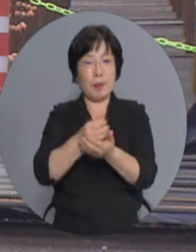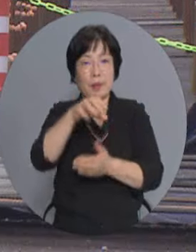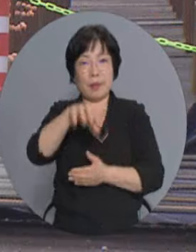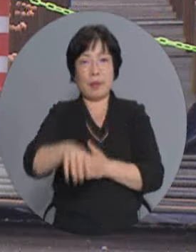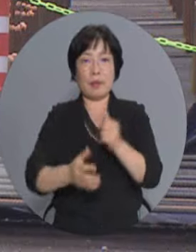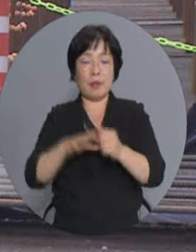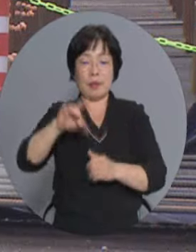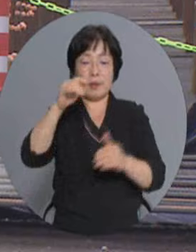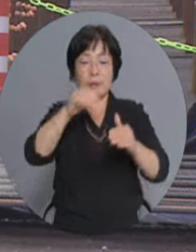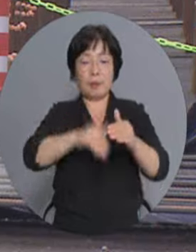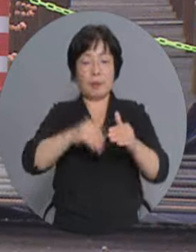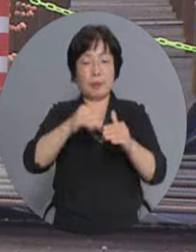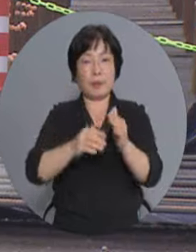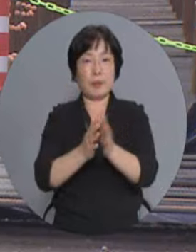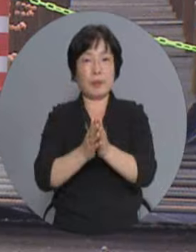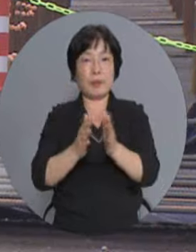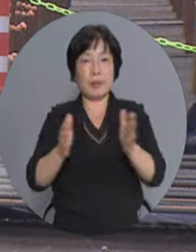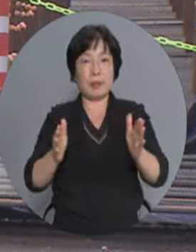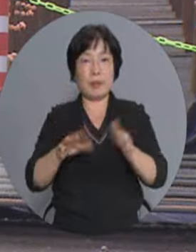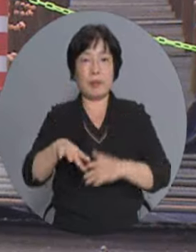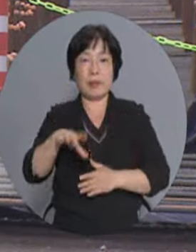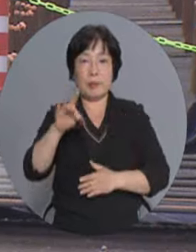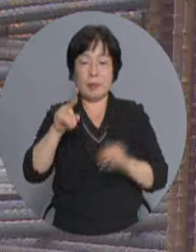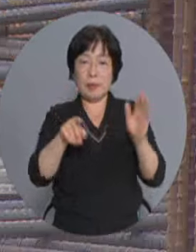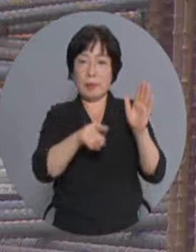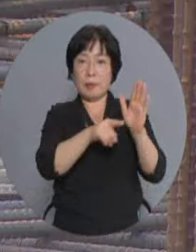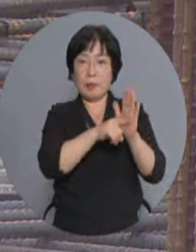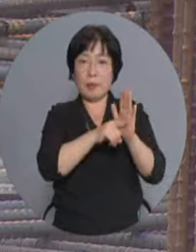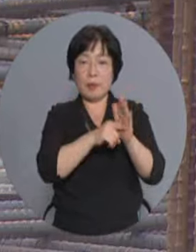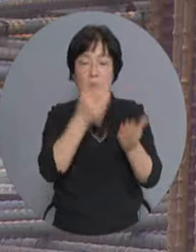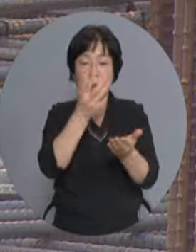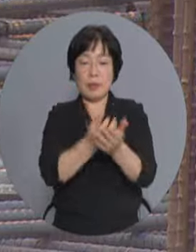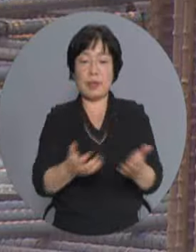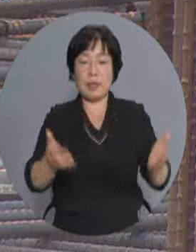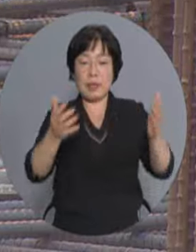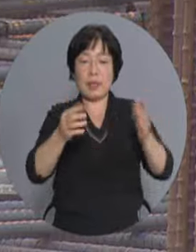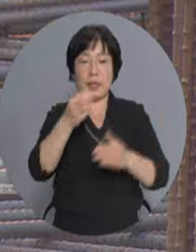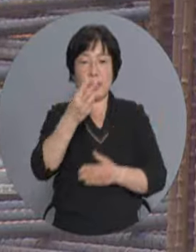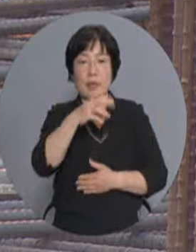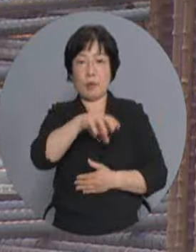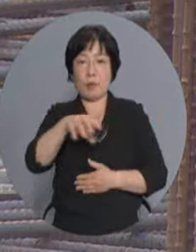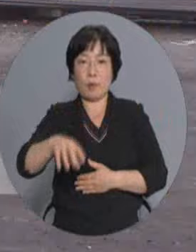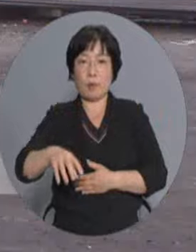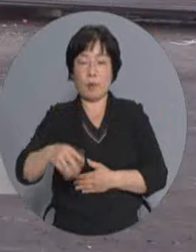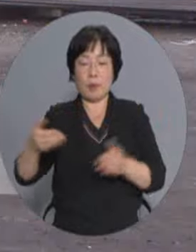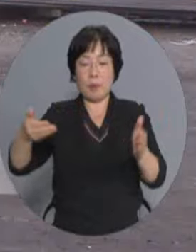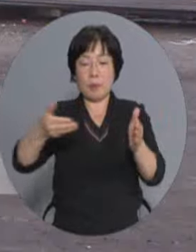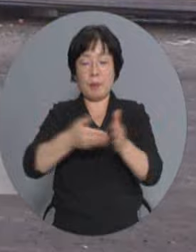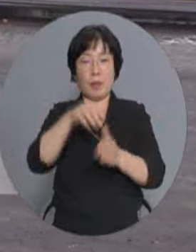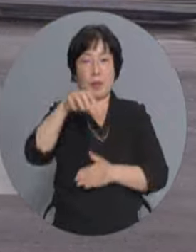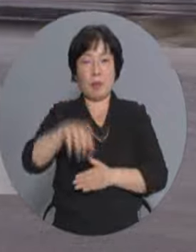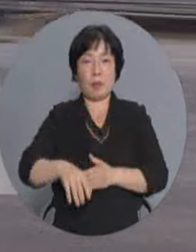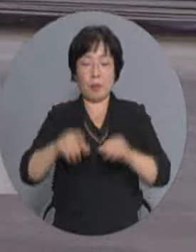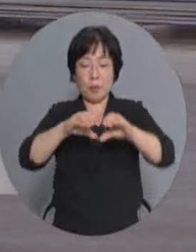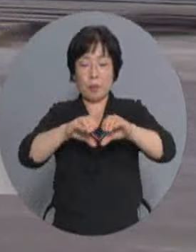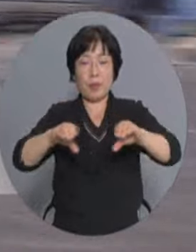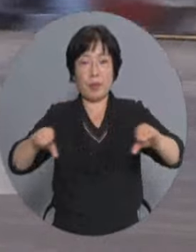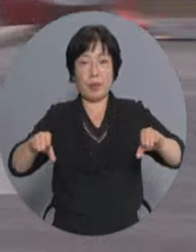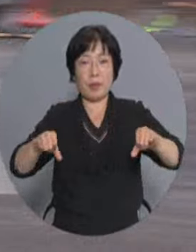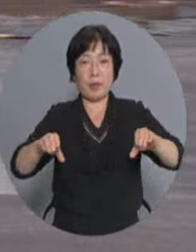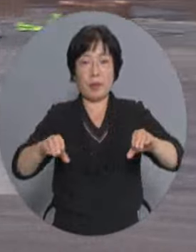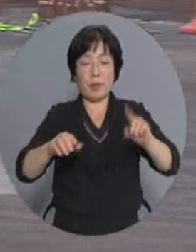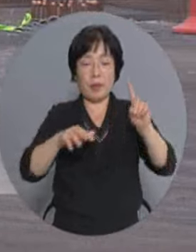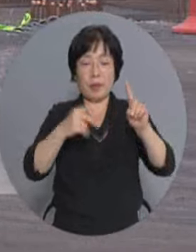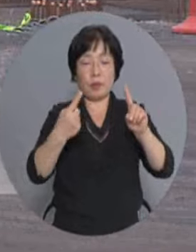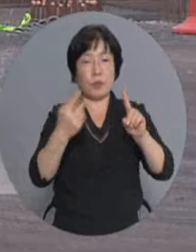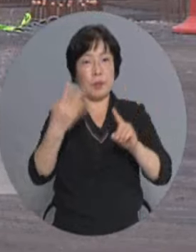최근 첫 사업을 떴습니다 우선 단계로 저장 탱크 세기와 전용 저반 시설 수증 배관 등 1조